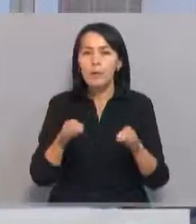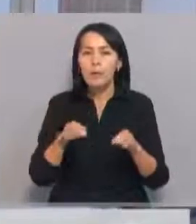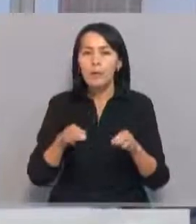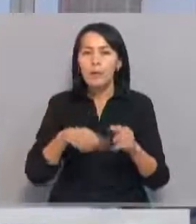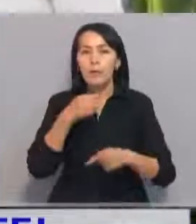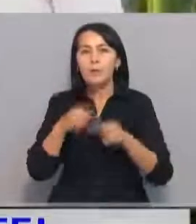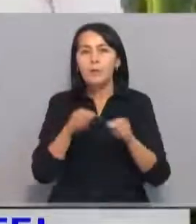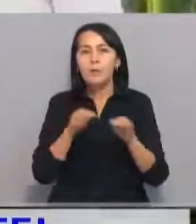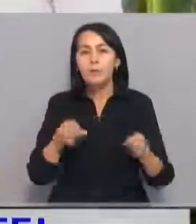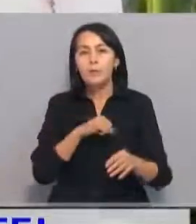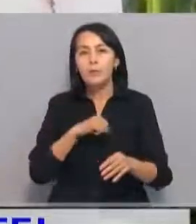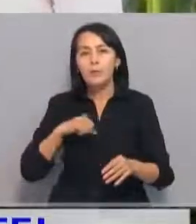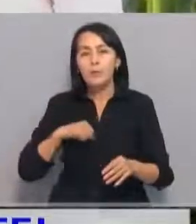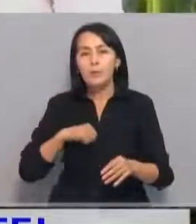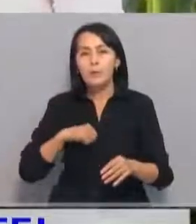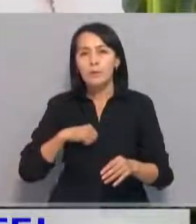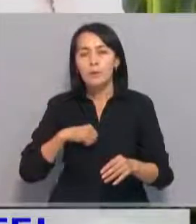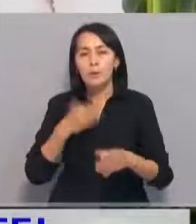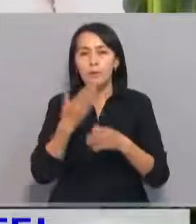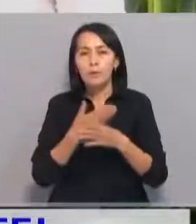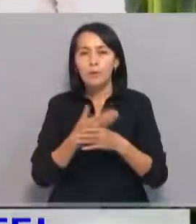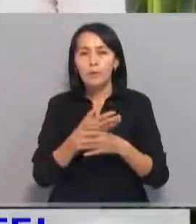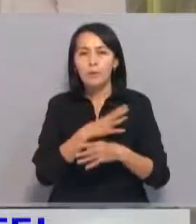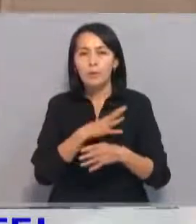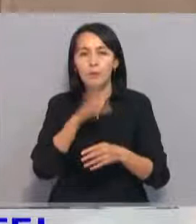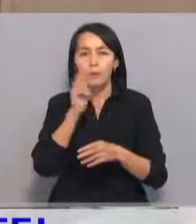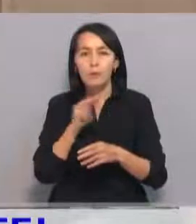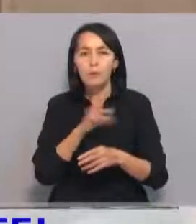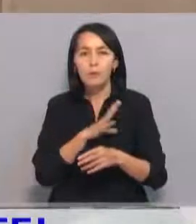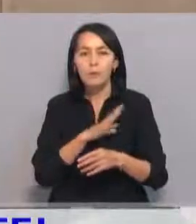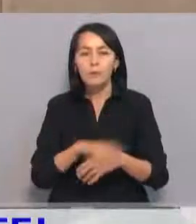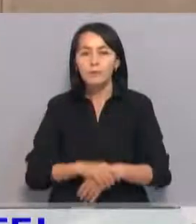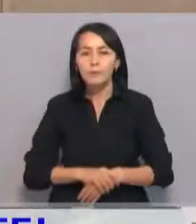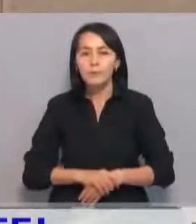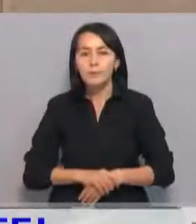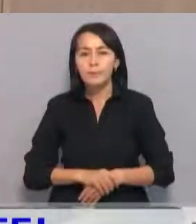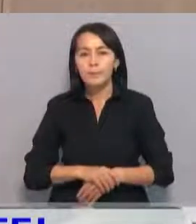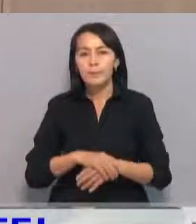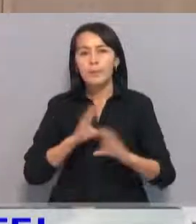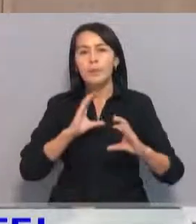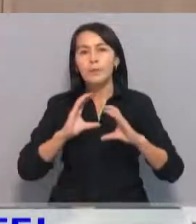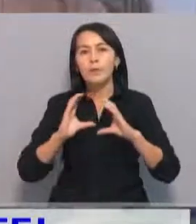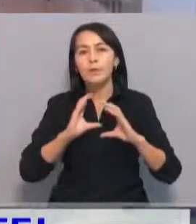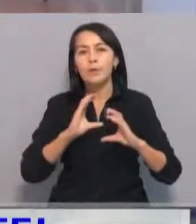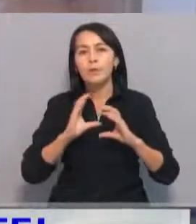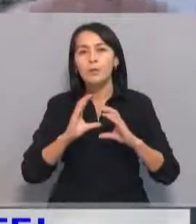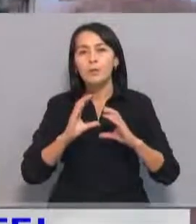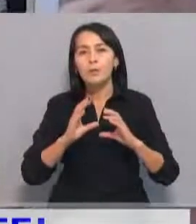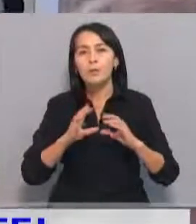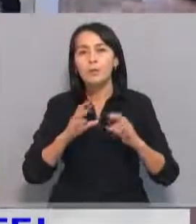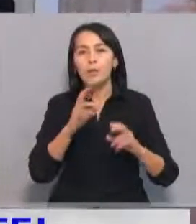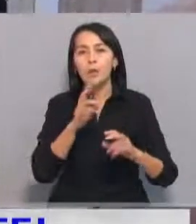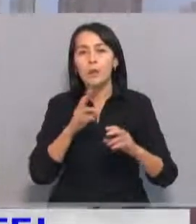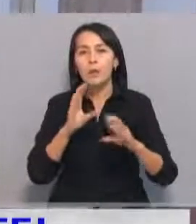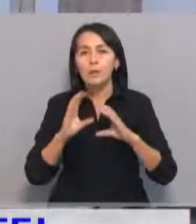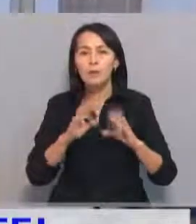немерелерге өзін үлесін қосып, оларға үйретіп кетті. Балдар жоғары оқу орындарында студенттерге білім